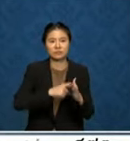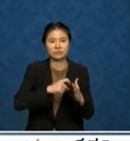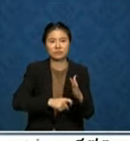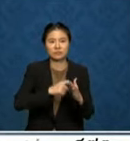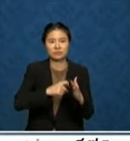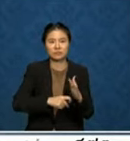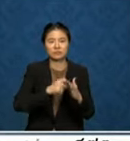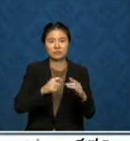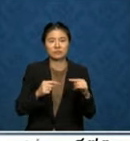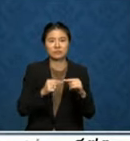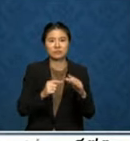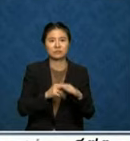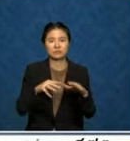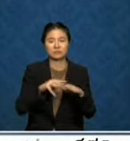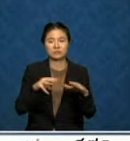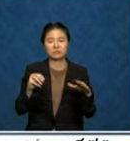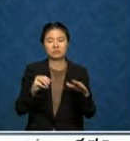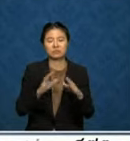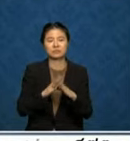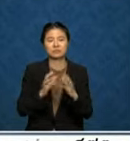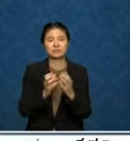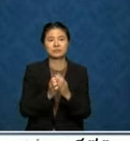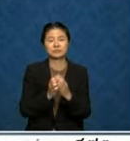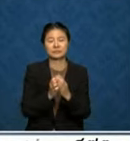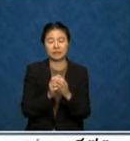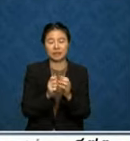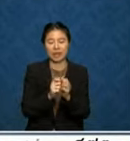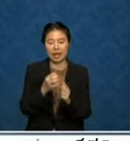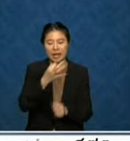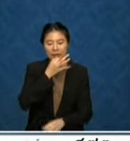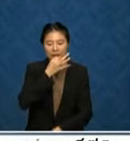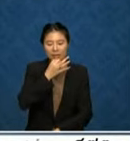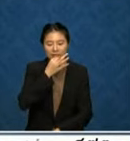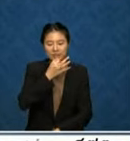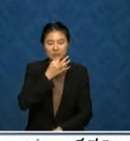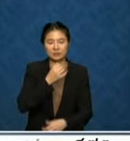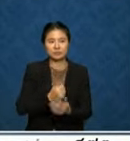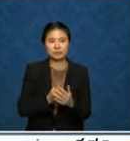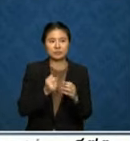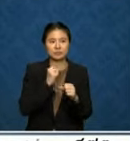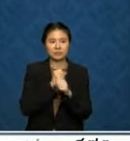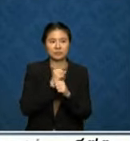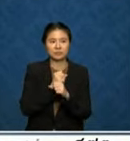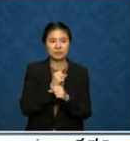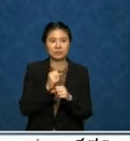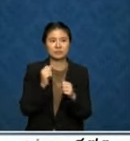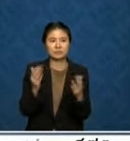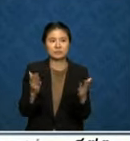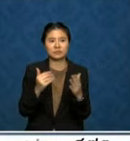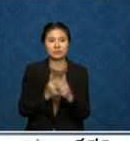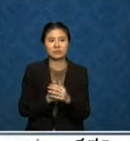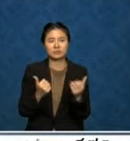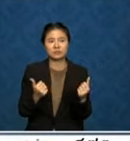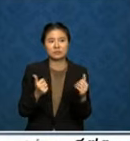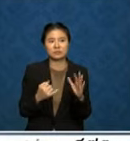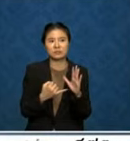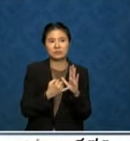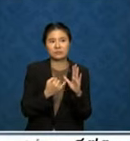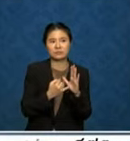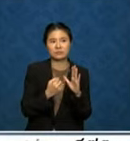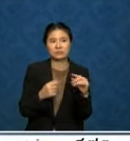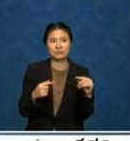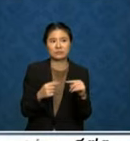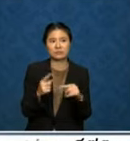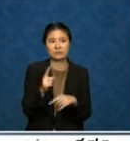ละเลยในมาตรฐานวิชาชีพค่ะแล้วทางออกเรื่องนี้เป็นยังไงง่ายมากค่ะท่านประธานแค่เราต้องมี